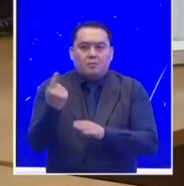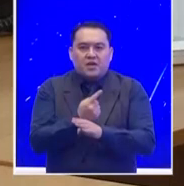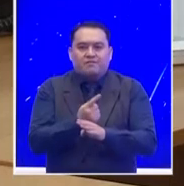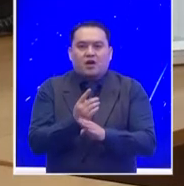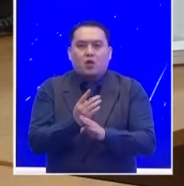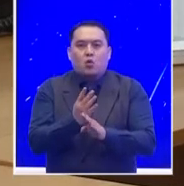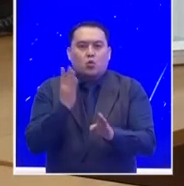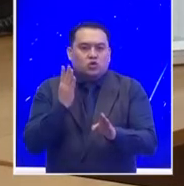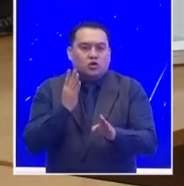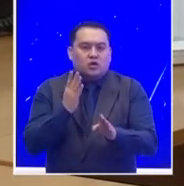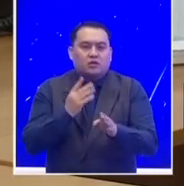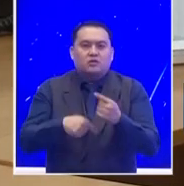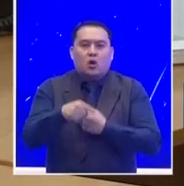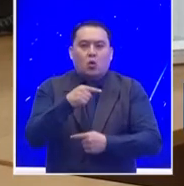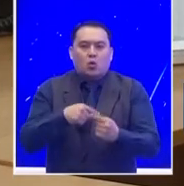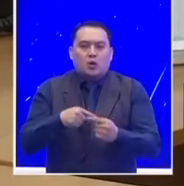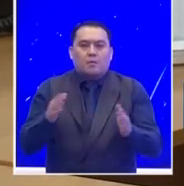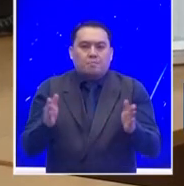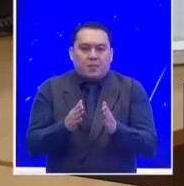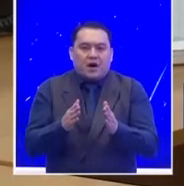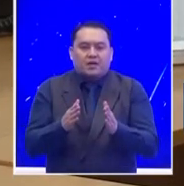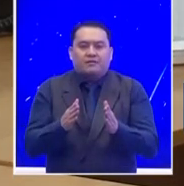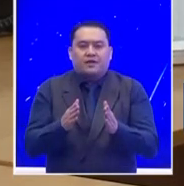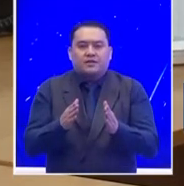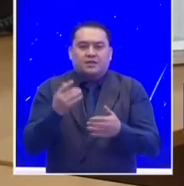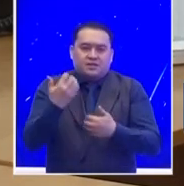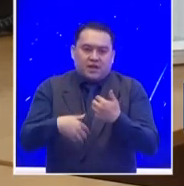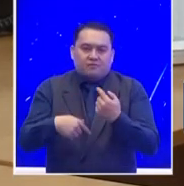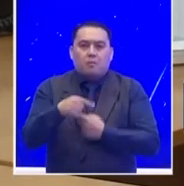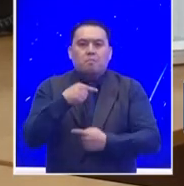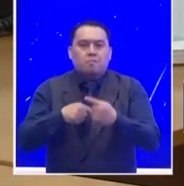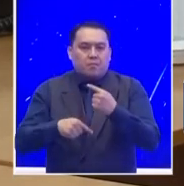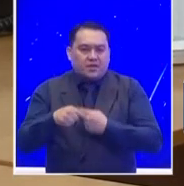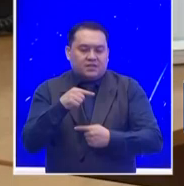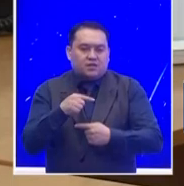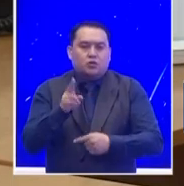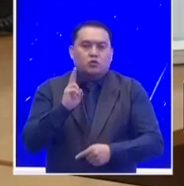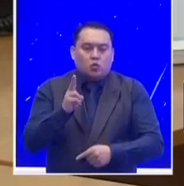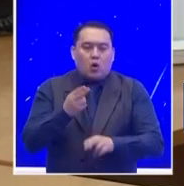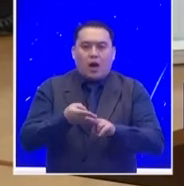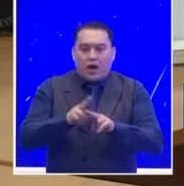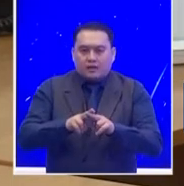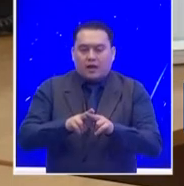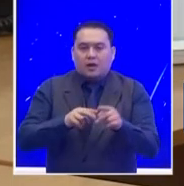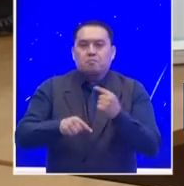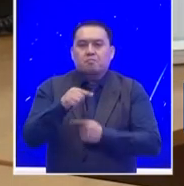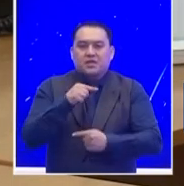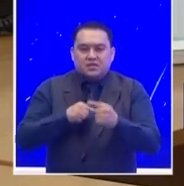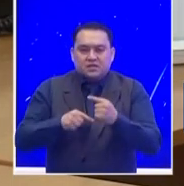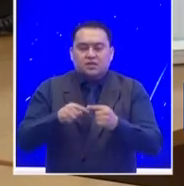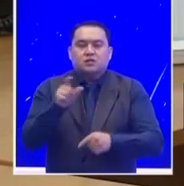мораторий распространяется на субъектов микро- и малого бизнеса. Кто такие субъекты микробизнеса? Это